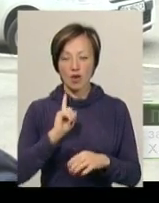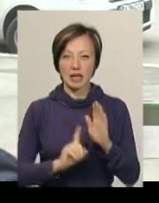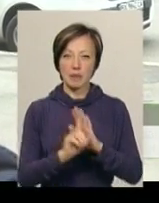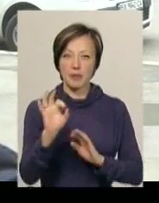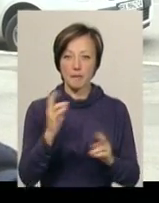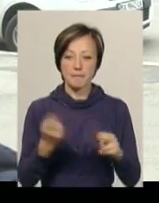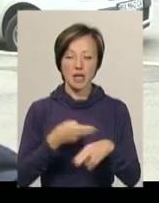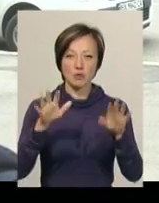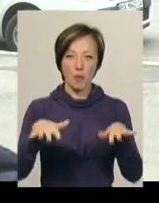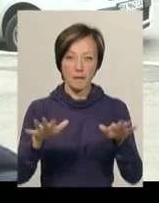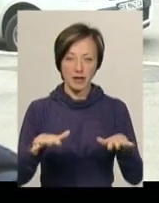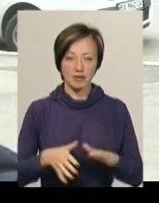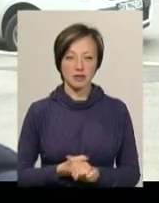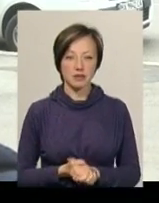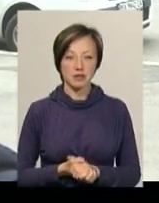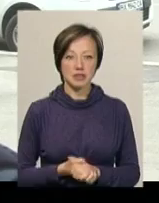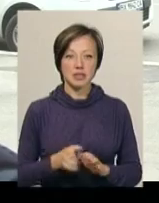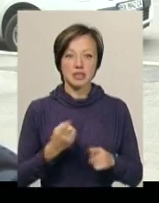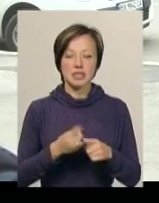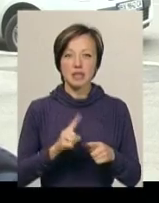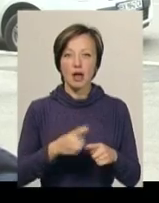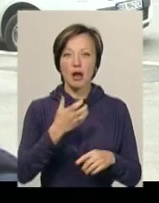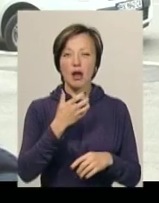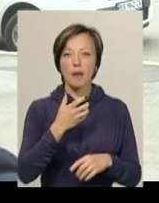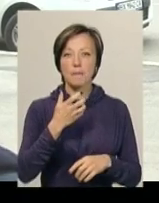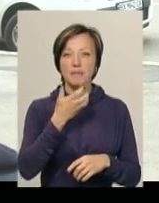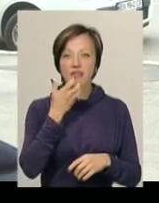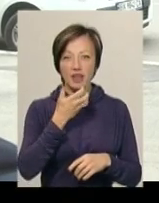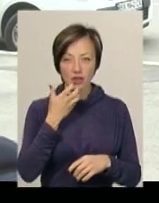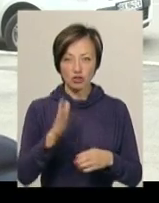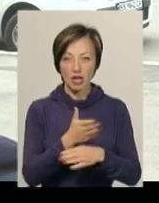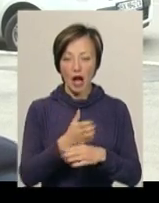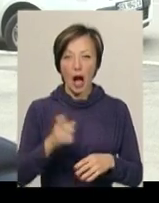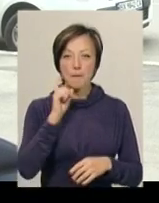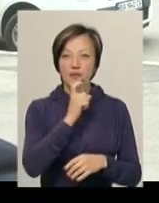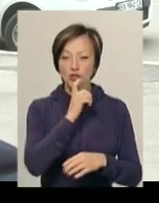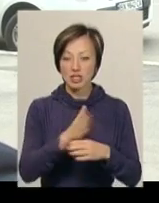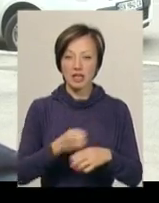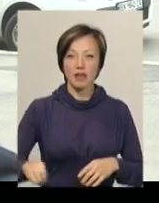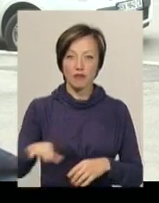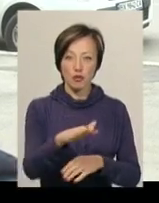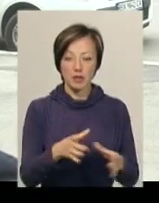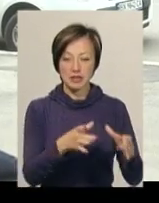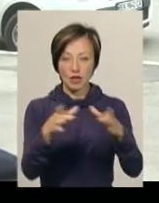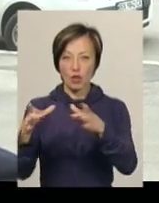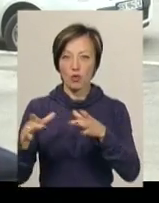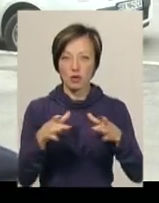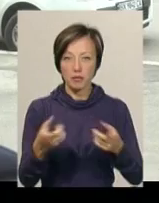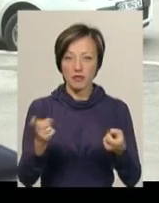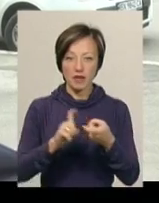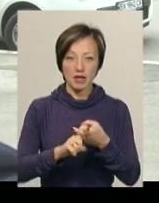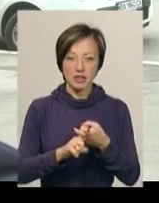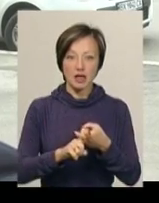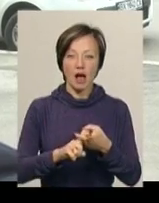температура без опадів. Це в південній частині, а от північна частина Європи, там переміщуються циклони, пов'язані з ними